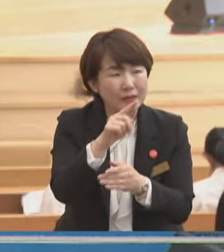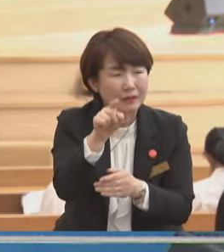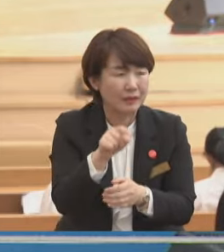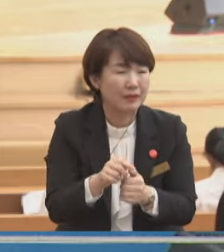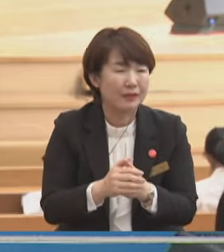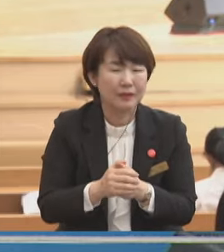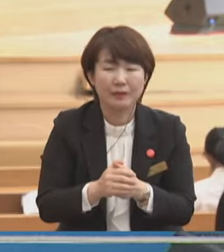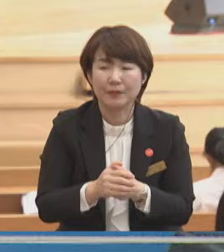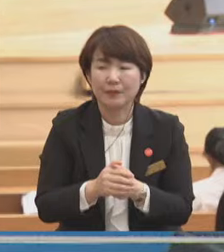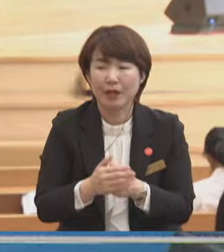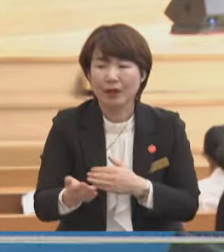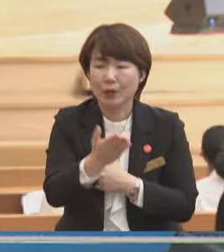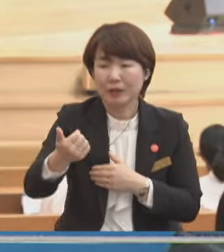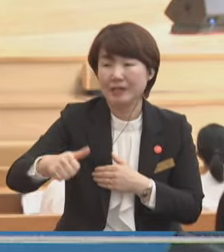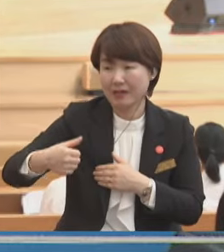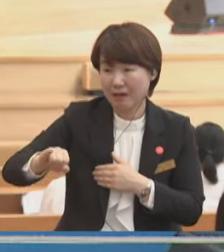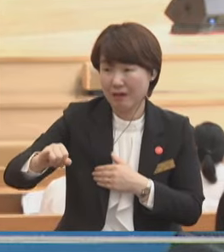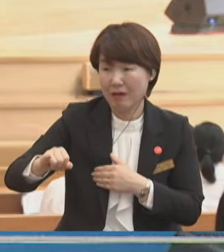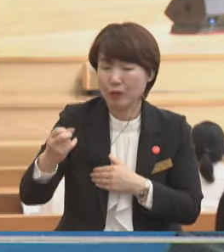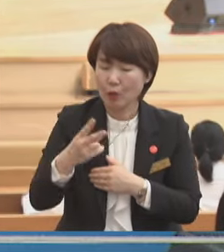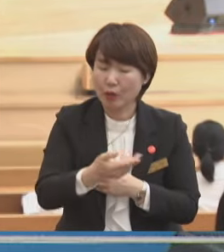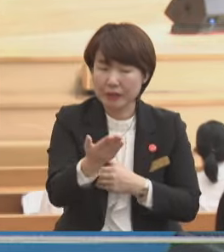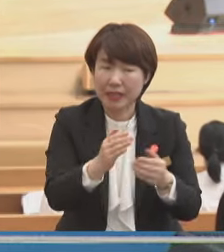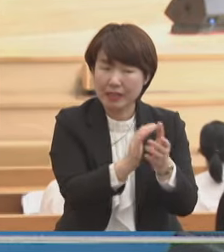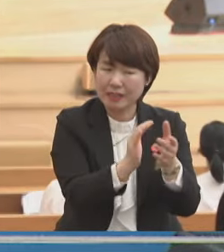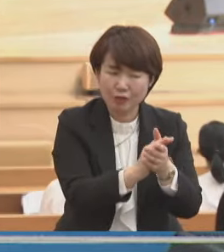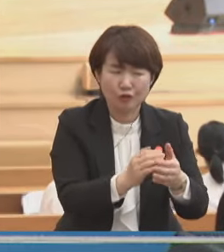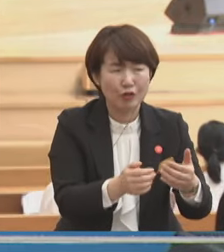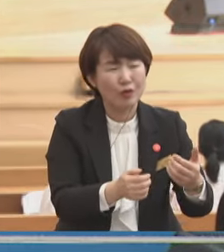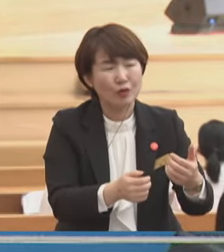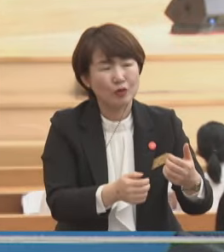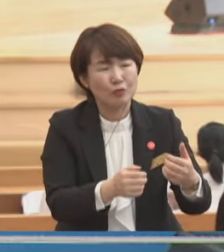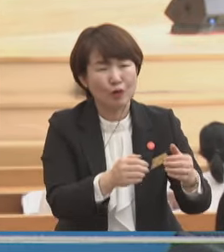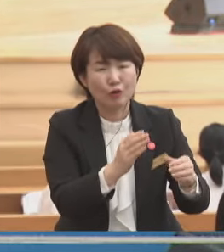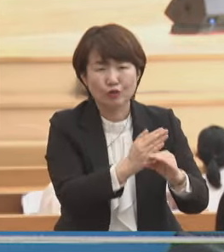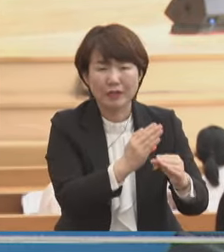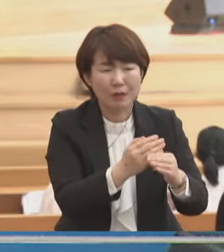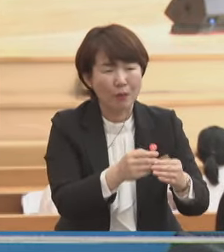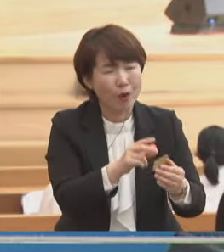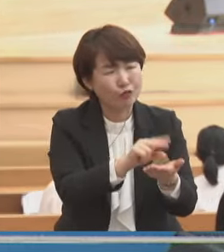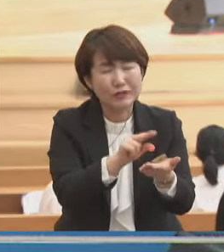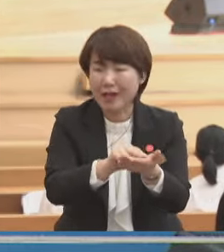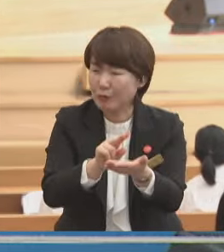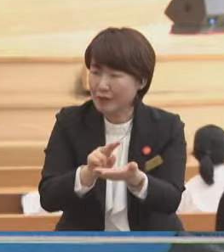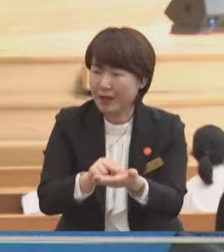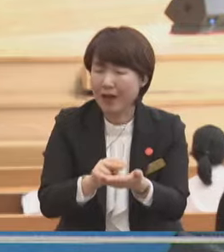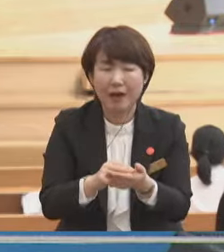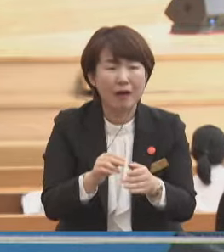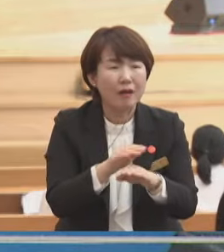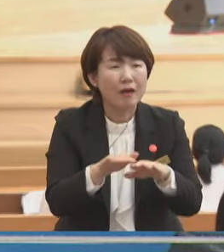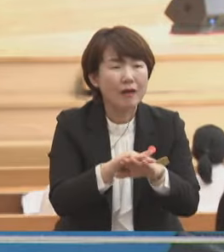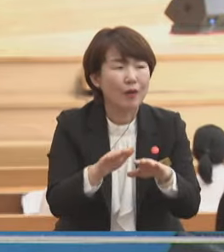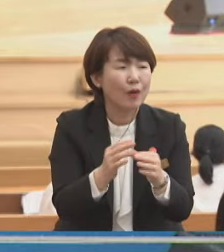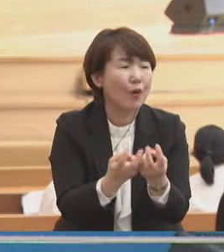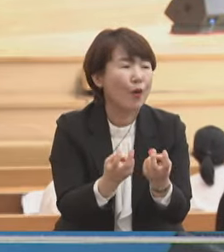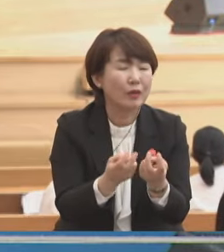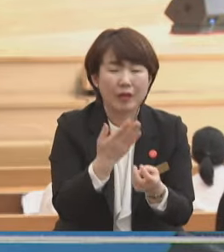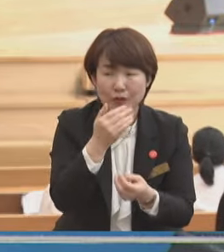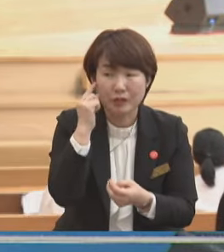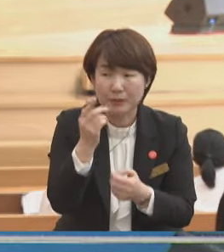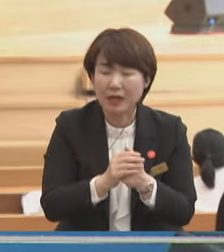여러분의 자녀들의 친구 막 얽키고 설킨 그런 문제 어떻게 해결할 수 있다고 생각되십니까 지난